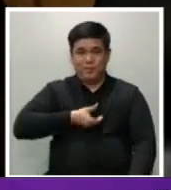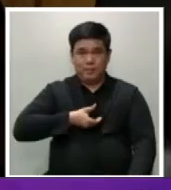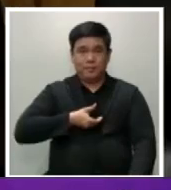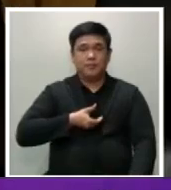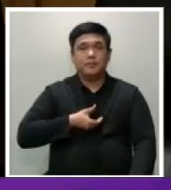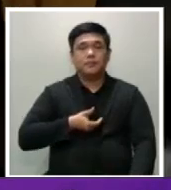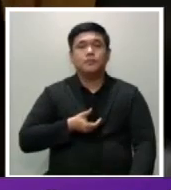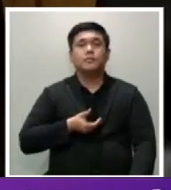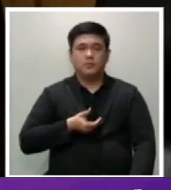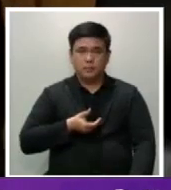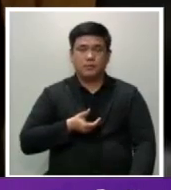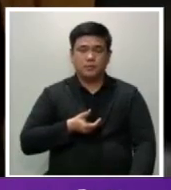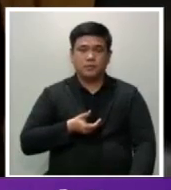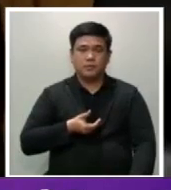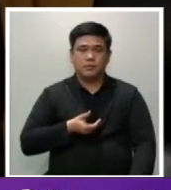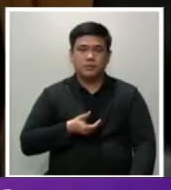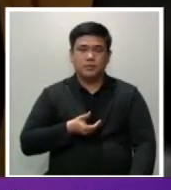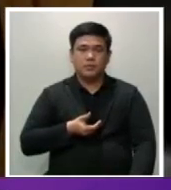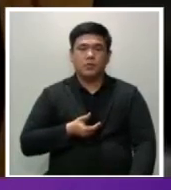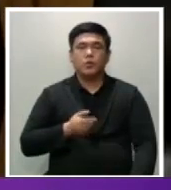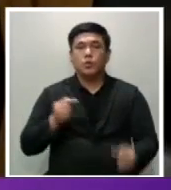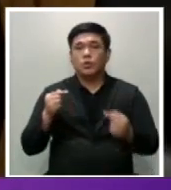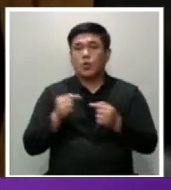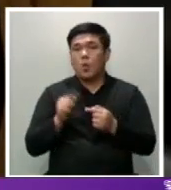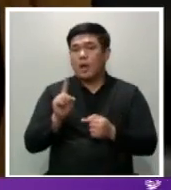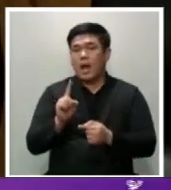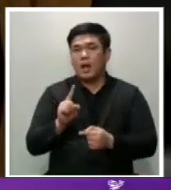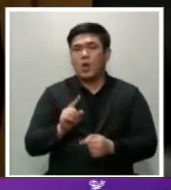าษีเข้ากองทุนผู้สูงอายุ